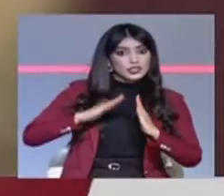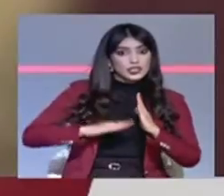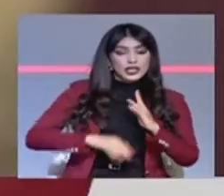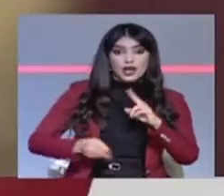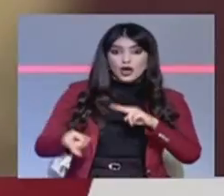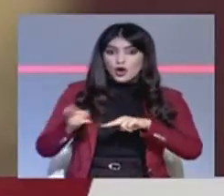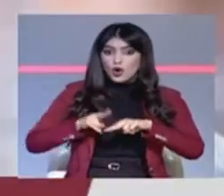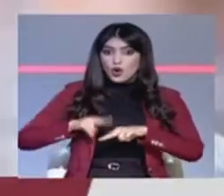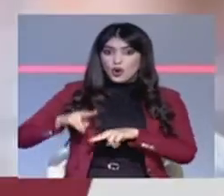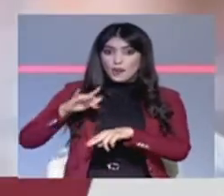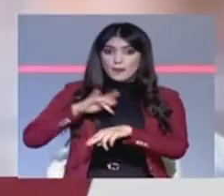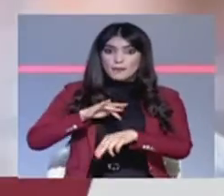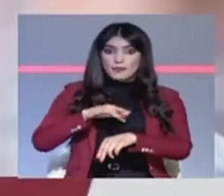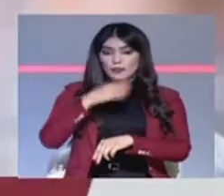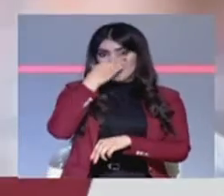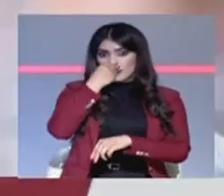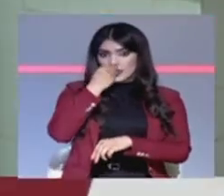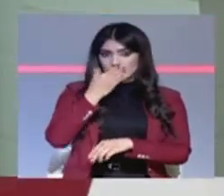الوفيات والاصابات